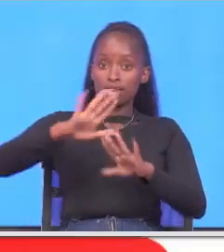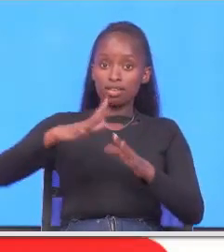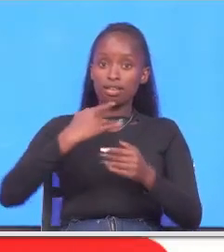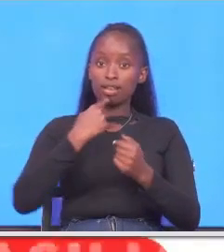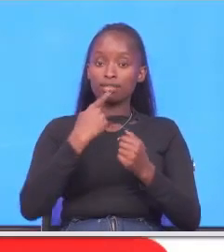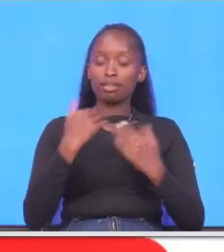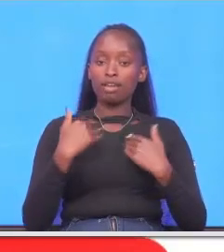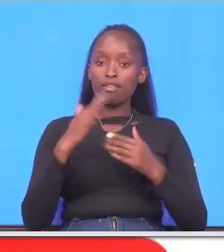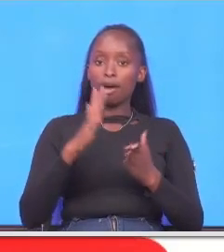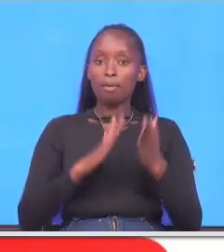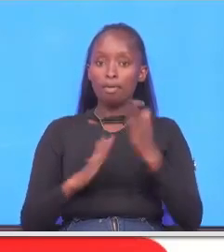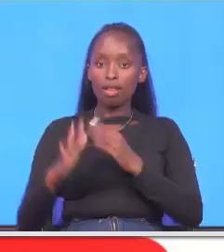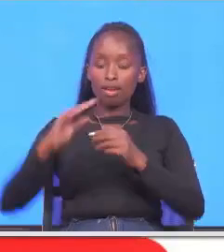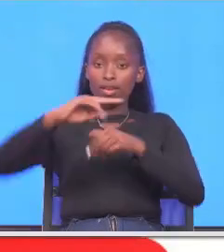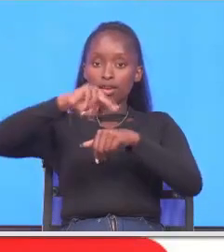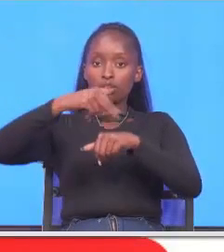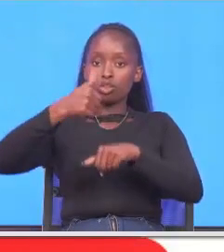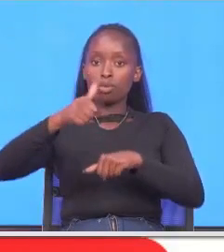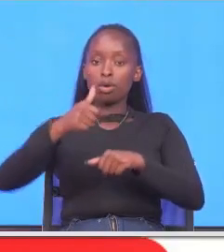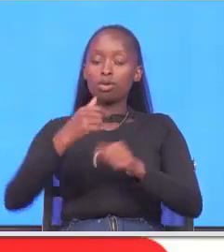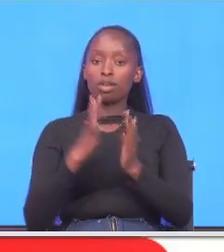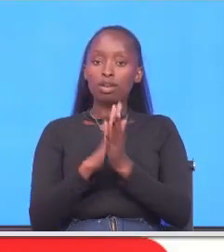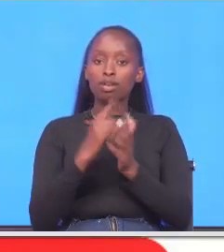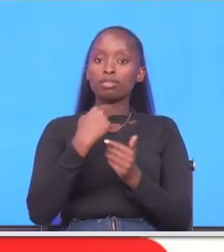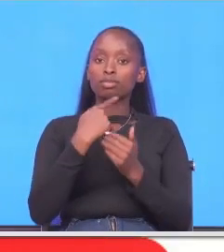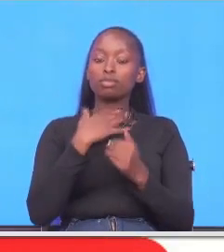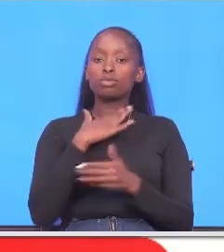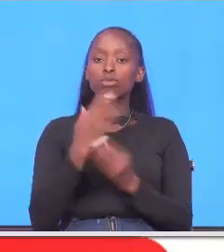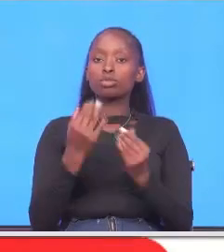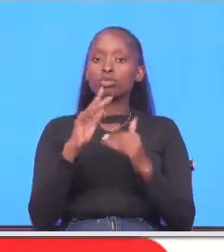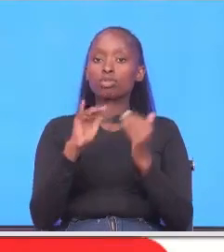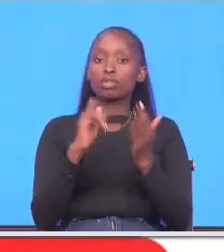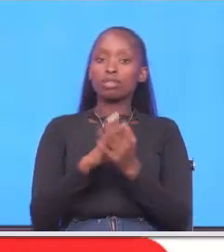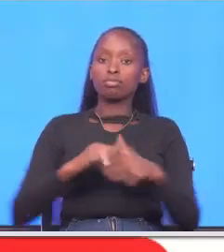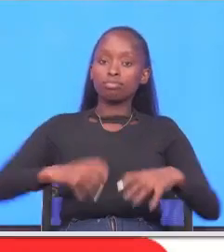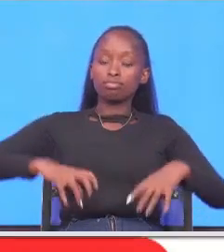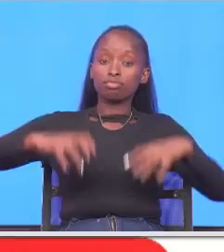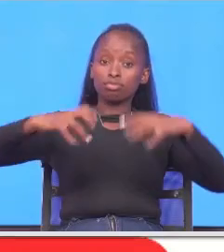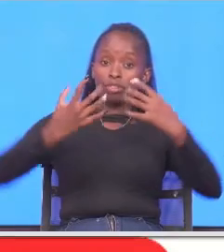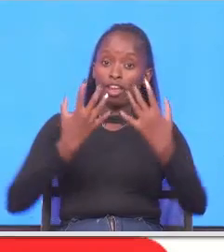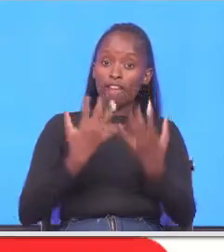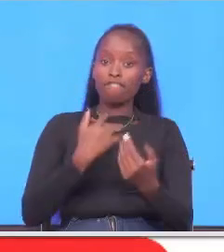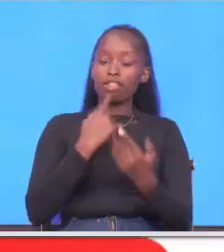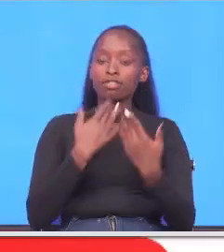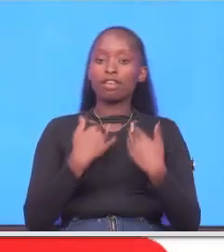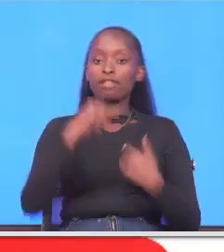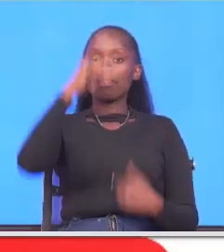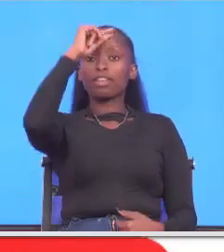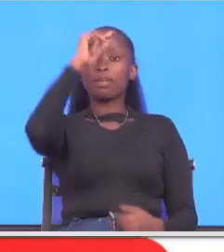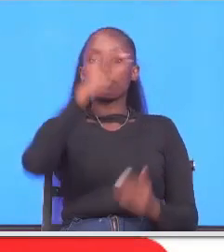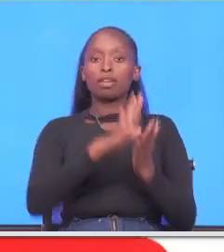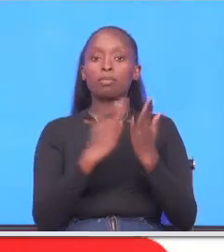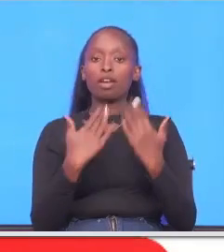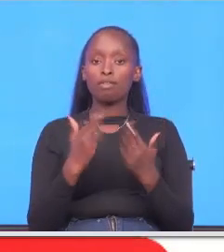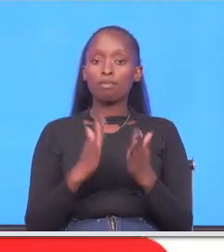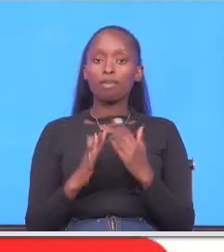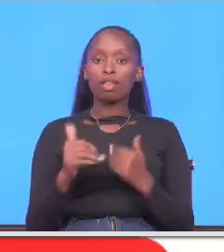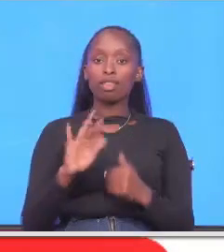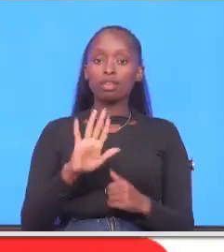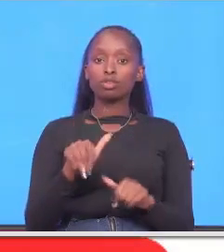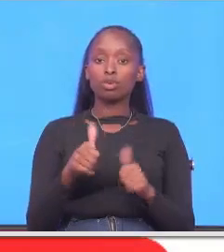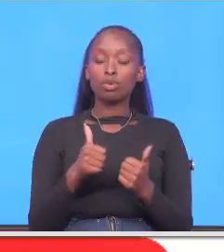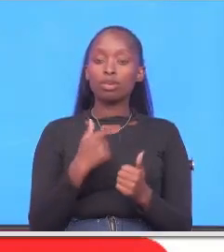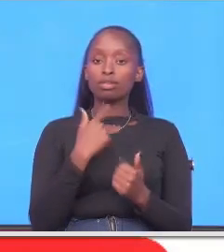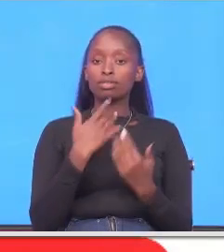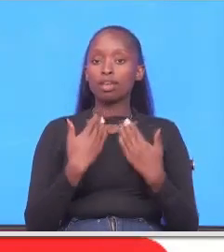mpya wa kitaifa wa dharura na kukabiliana na El Nino amesema kwamba serikali imeweka mikakati kabambe. Akijiri tayari baadhi ya mabwawa